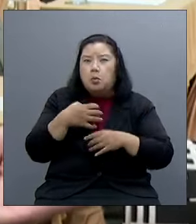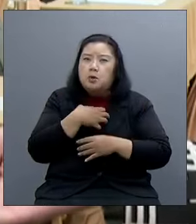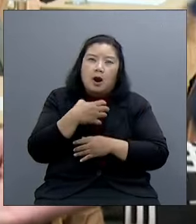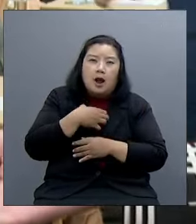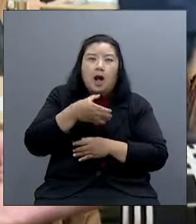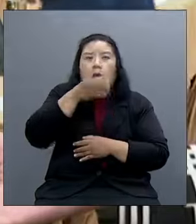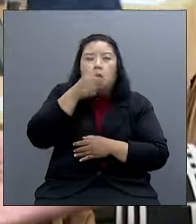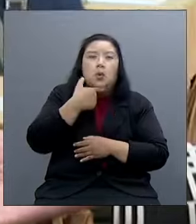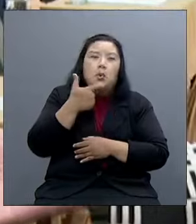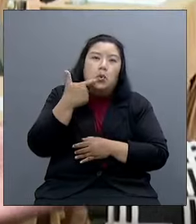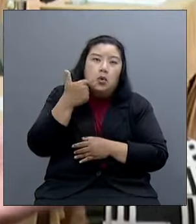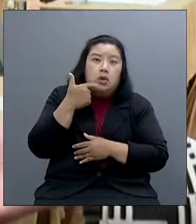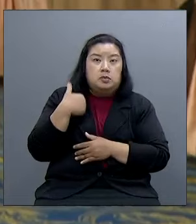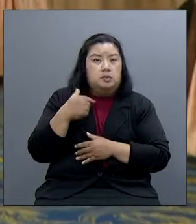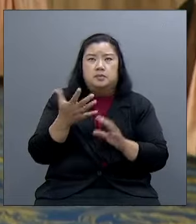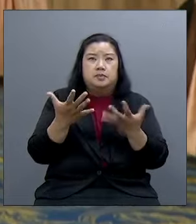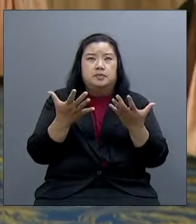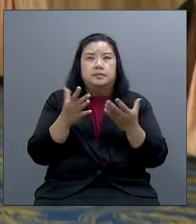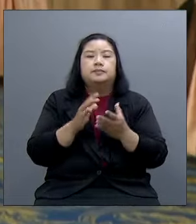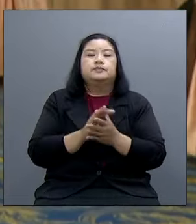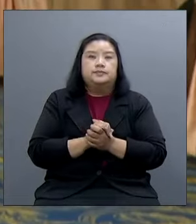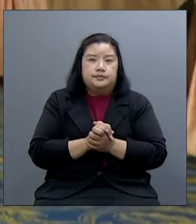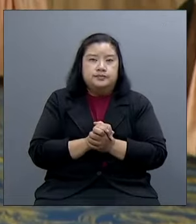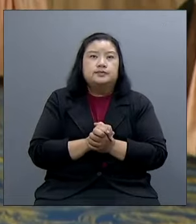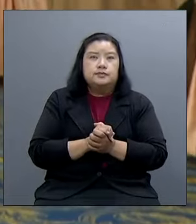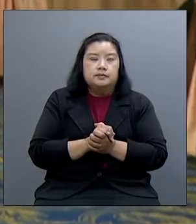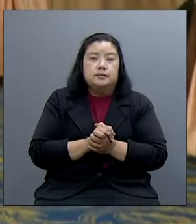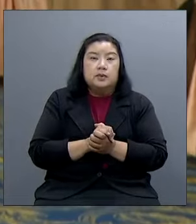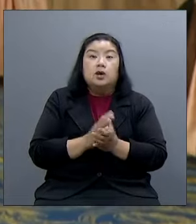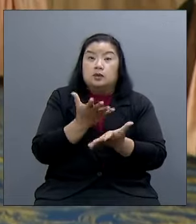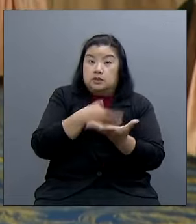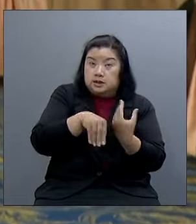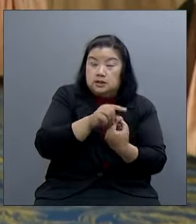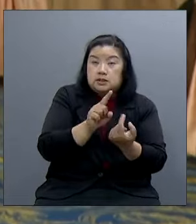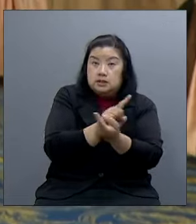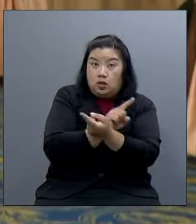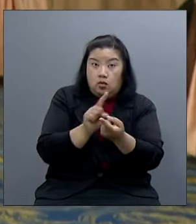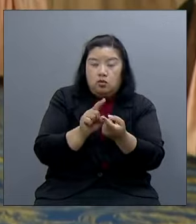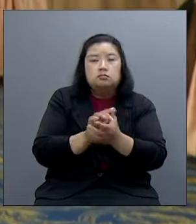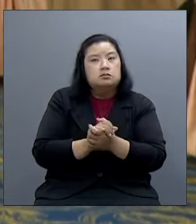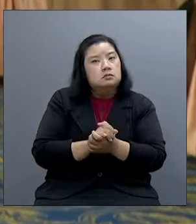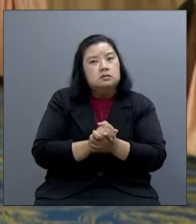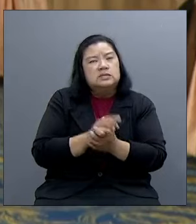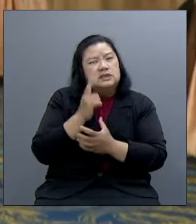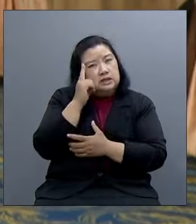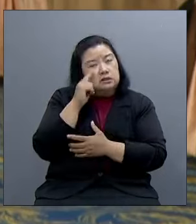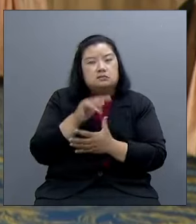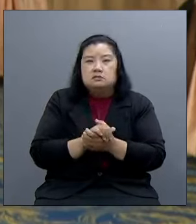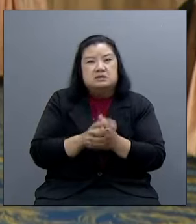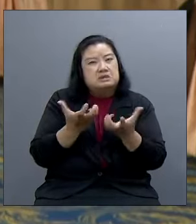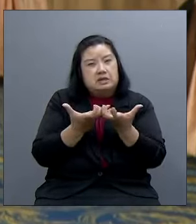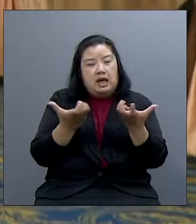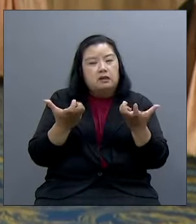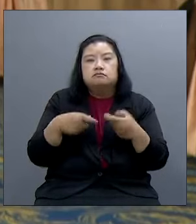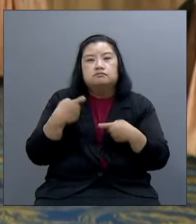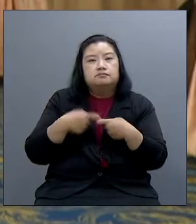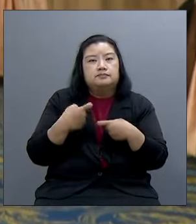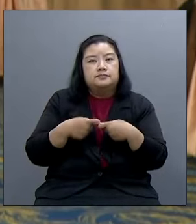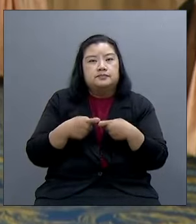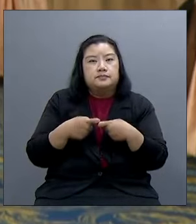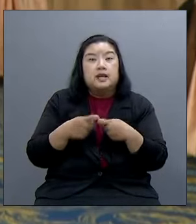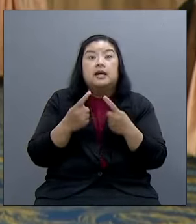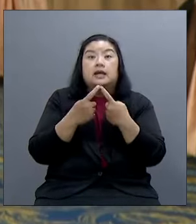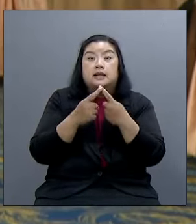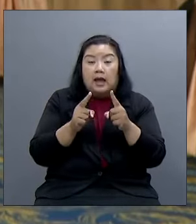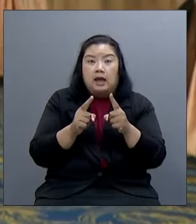ได้ไม่มี ประเด็นเรื่องของเศรษฐกิจแล้วก็สังคมไม่สามารถจะแยกกันได้นะคะคุณพรหมดีคุณจิรชาตาคะและใน